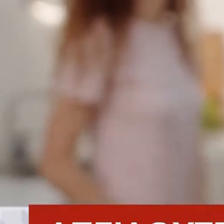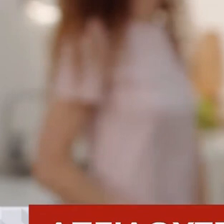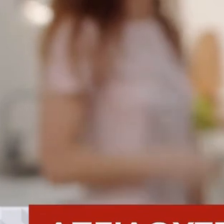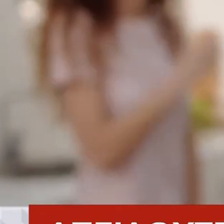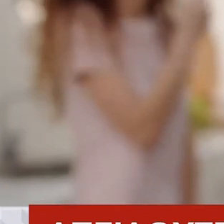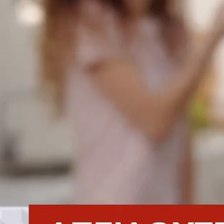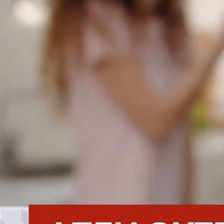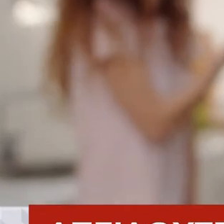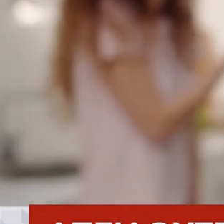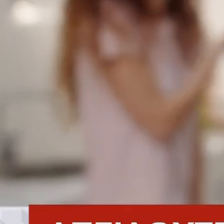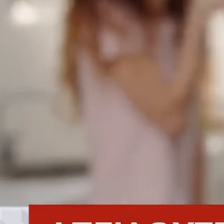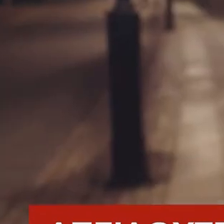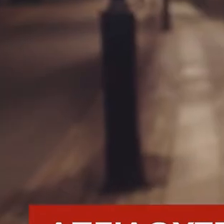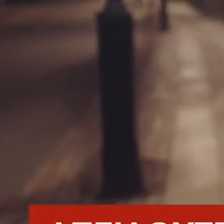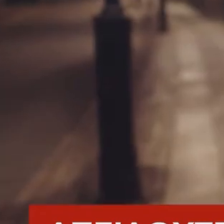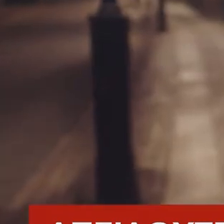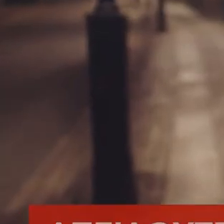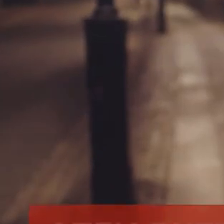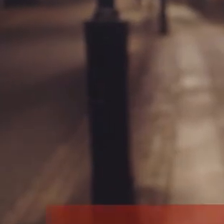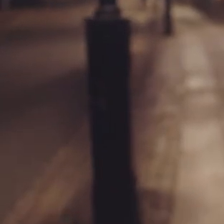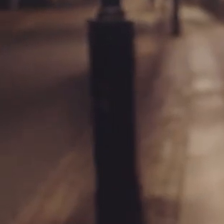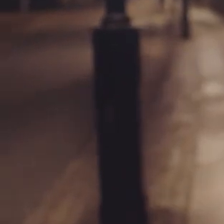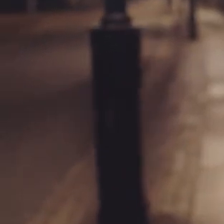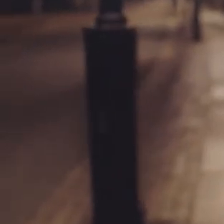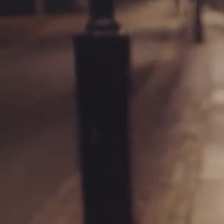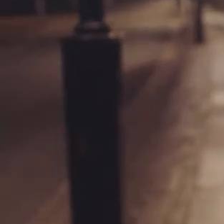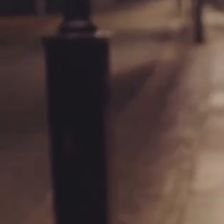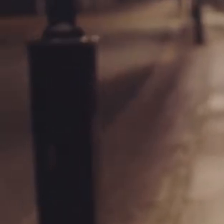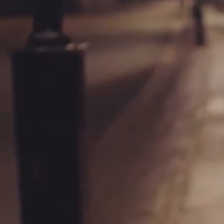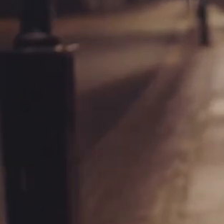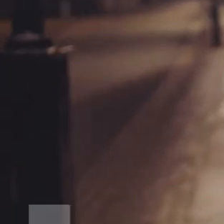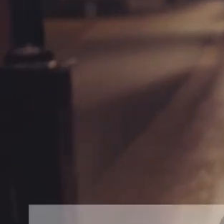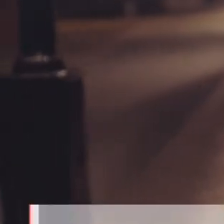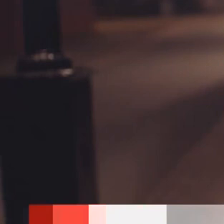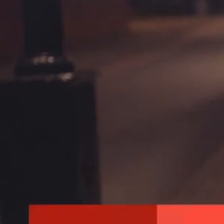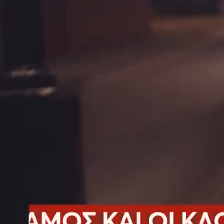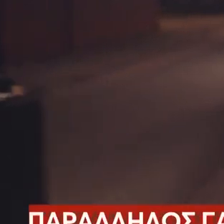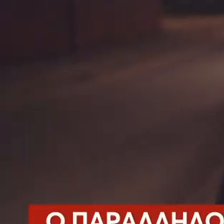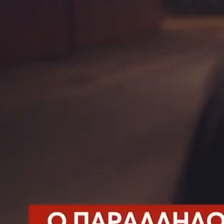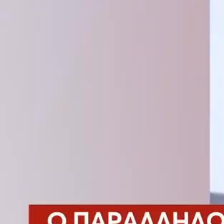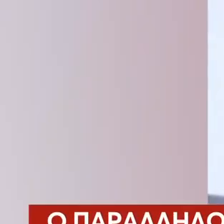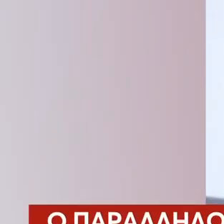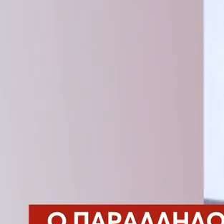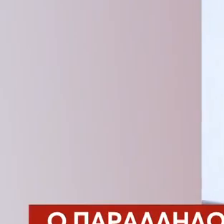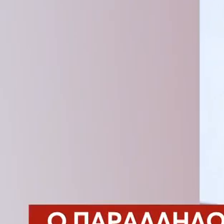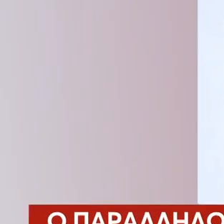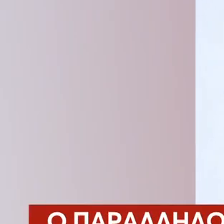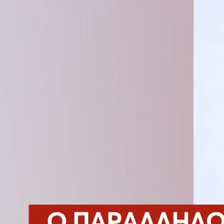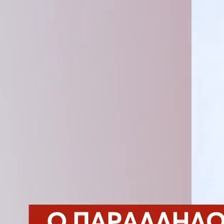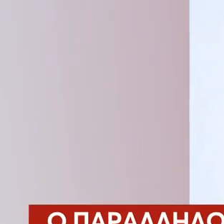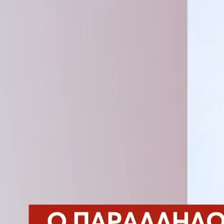γιατί θέλει τον έχει φίλο, τον έχει φίλο. Όταν κατάφερε να ζητήσει διαζύγιο από τον άντρα που της είχε κάνει τη ζωή κόλαση, ανακάλυψε